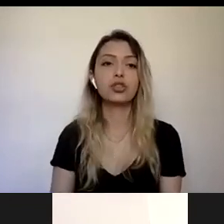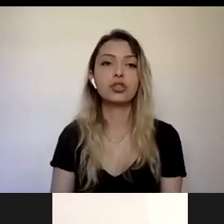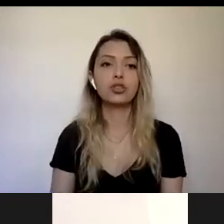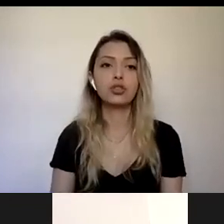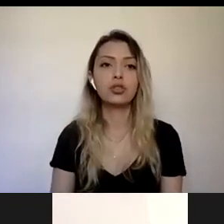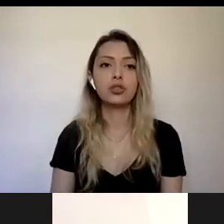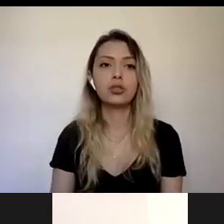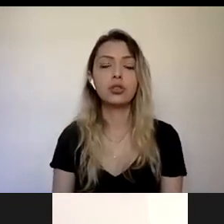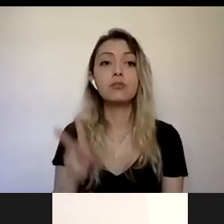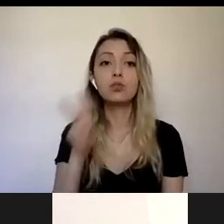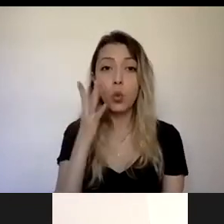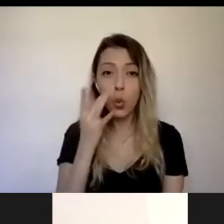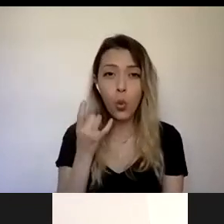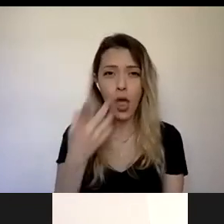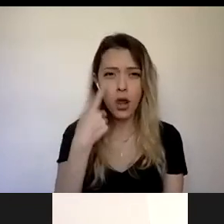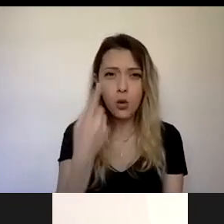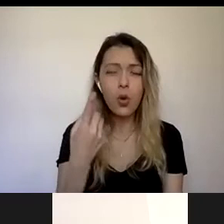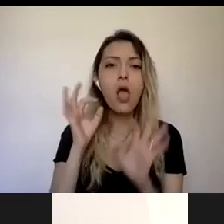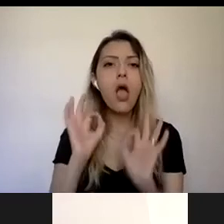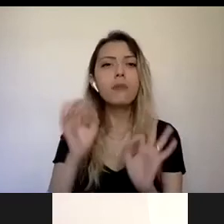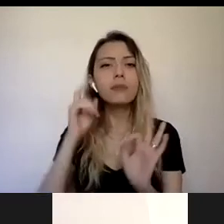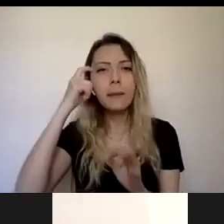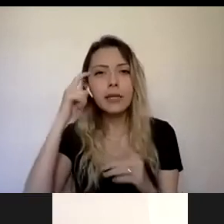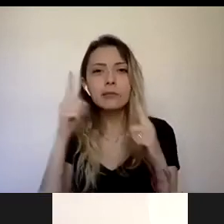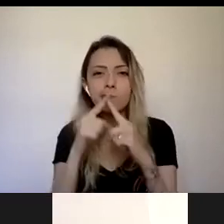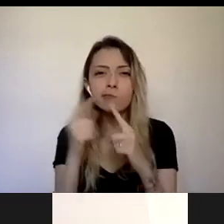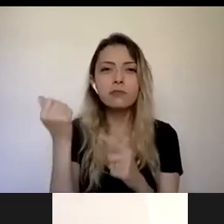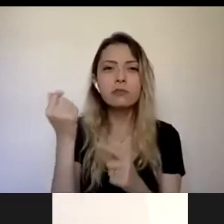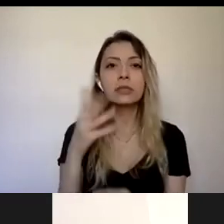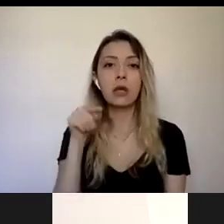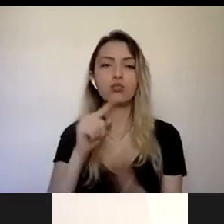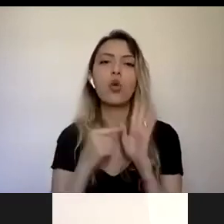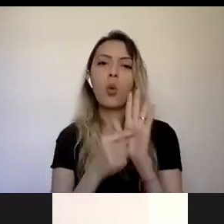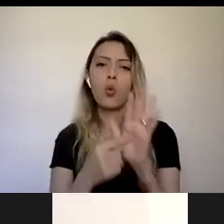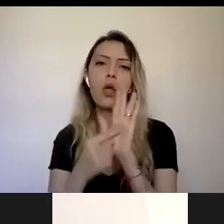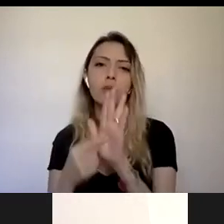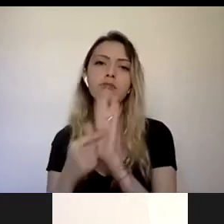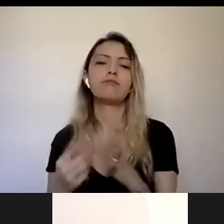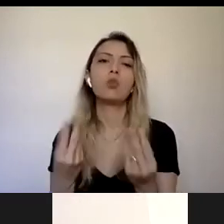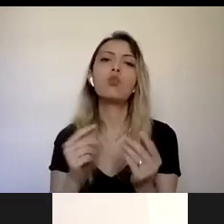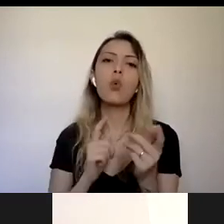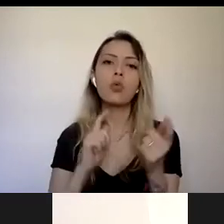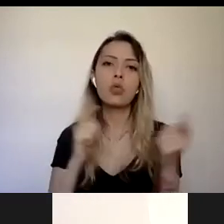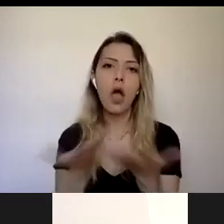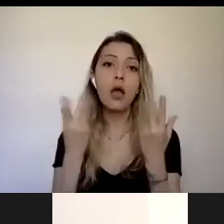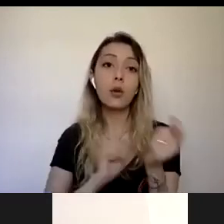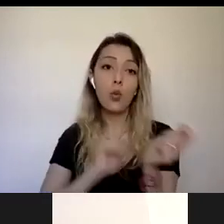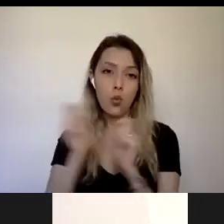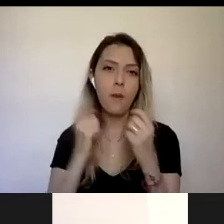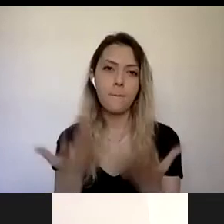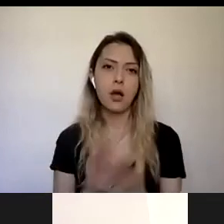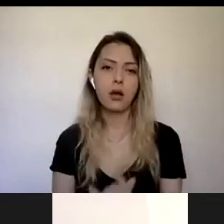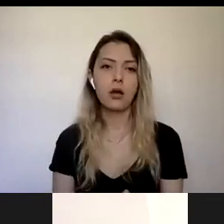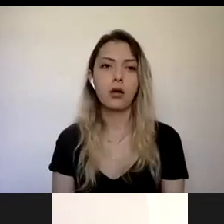sayısal ya da istatistiki göstergeler kullanmanız daha iyi olacaktır. Ama